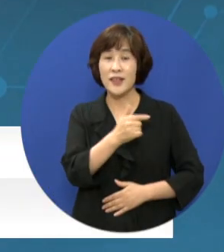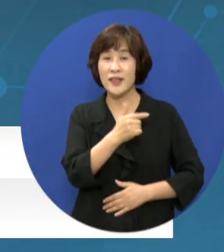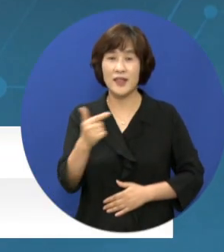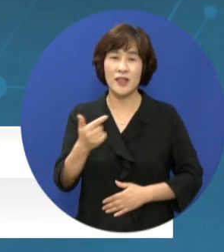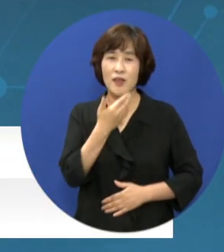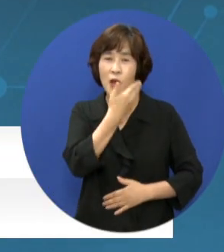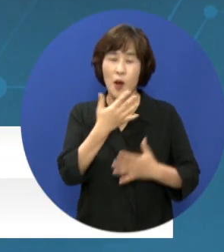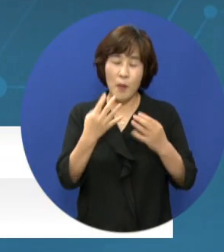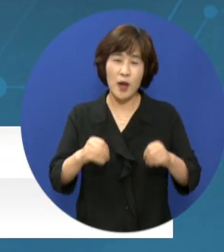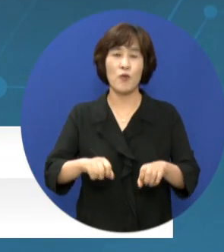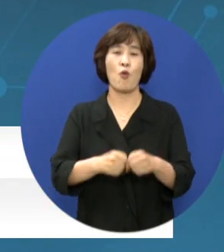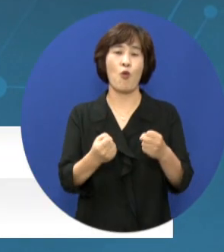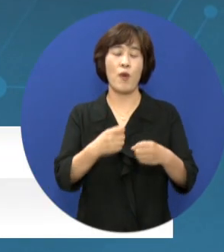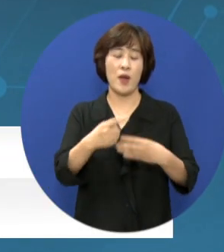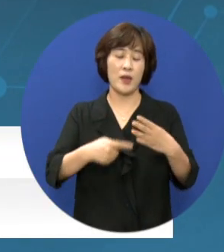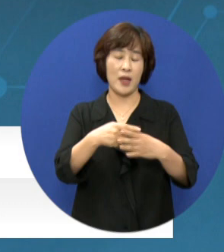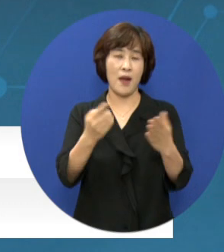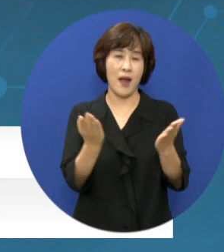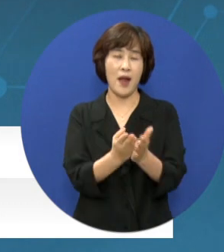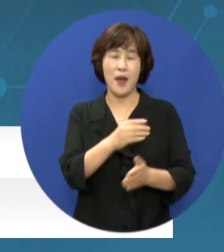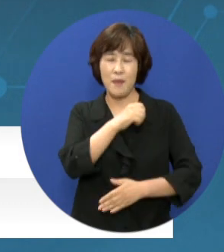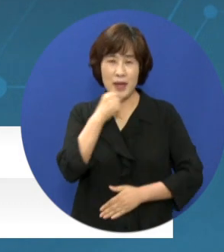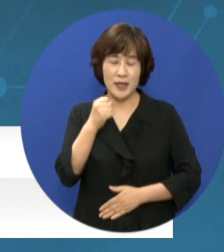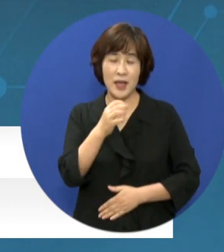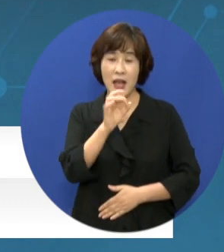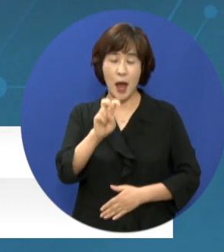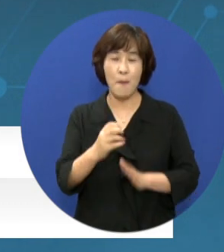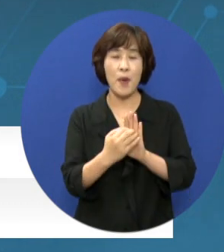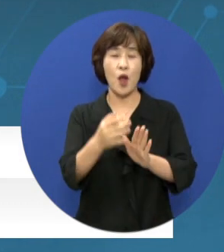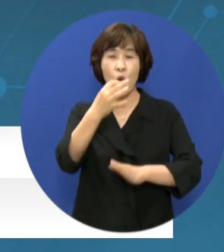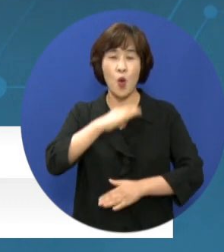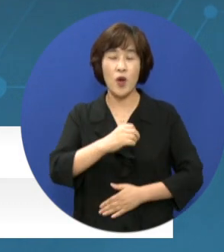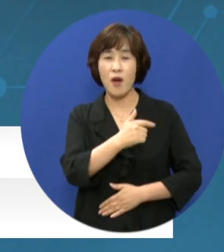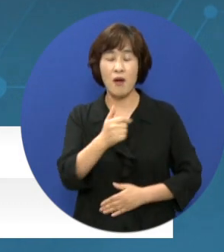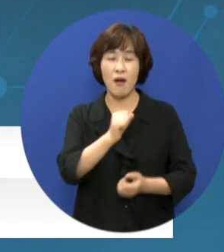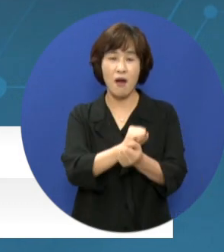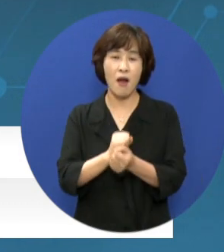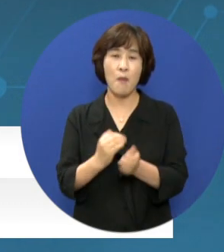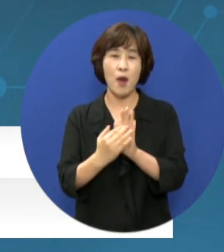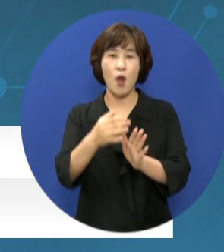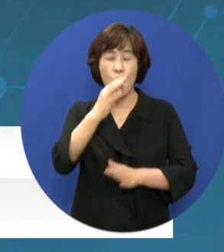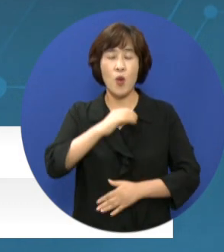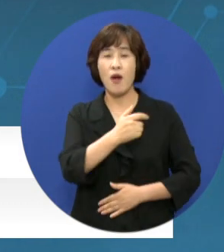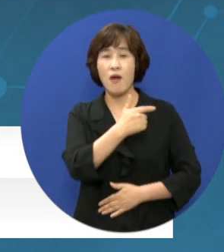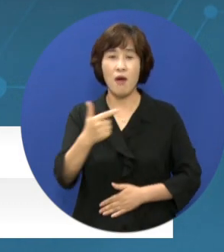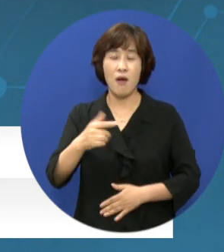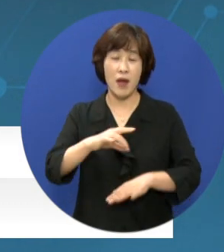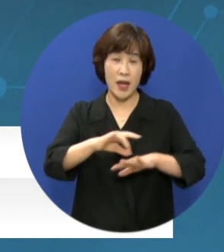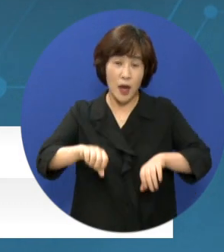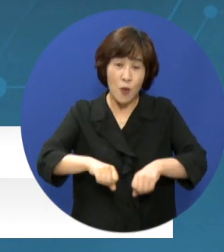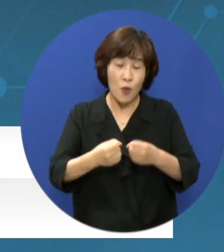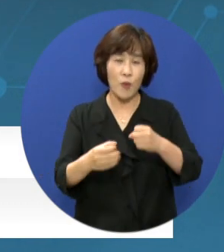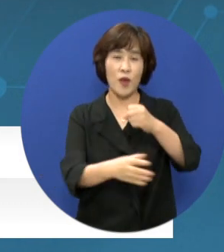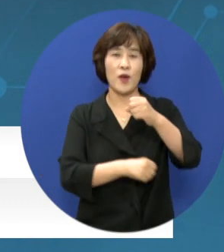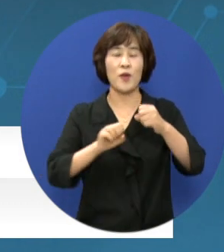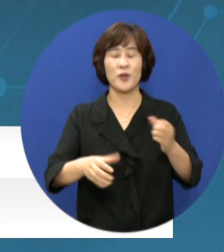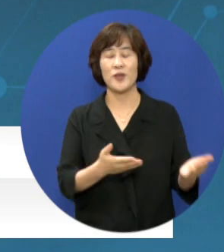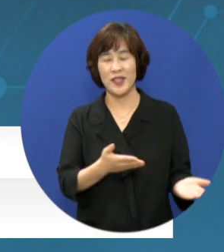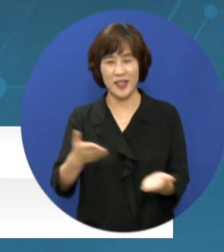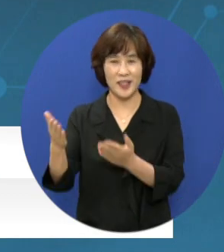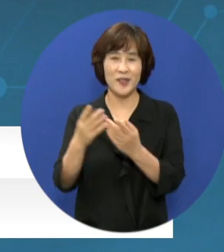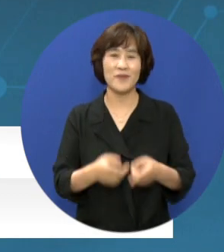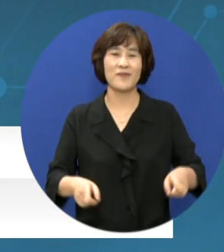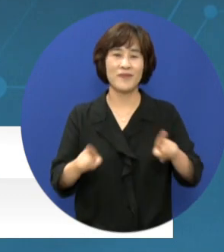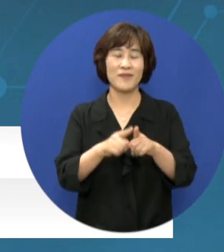영양만점인 고구마가 제철입니다 항암 효과는 물론 면역력을 높여주는 건강간식 해남 고구마 수확 현장으로